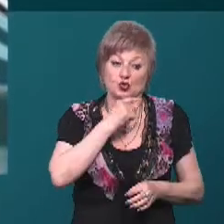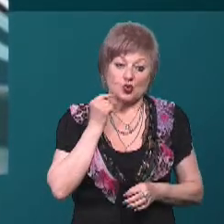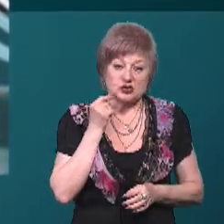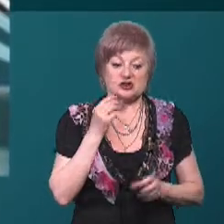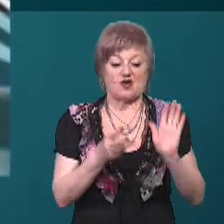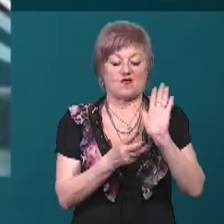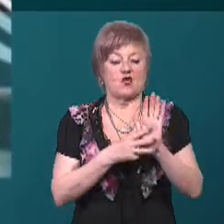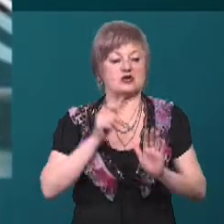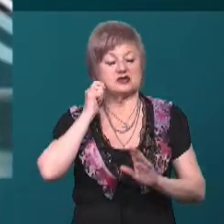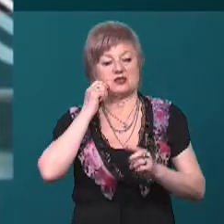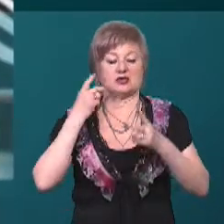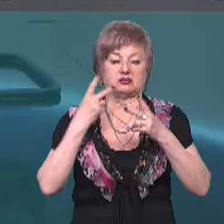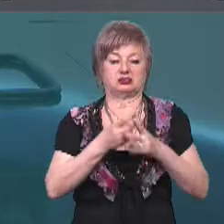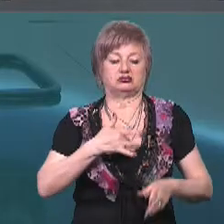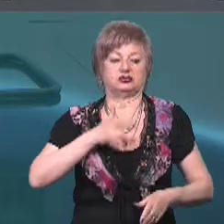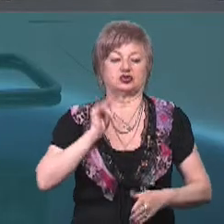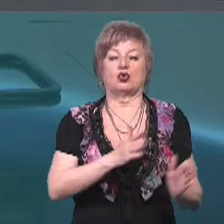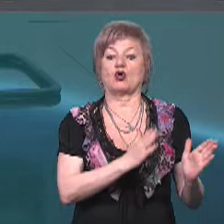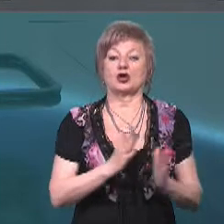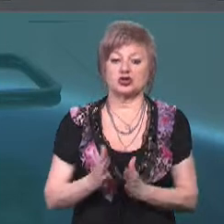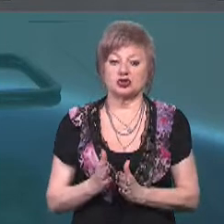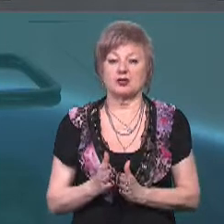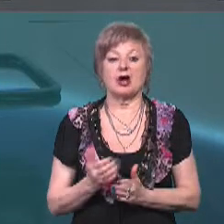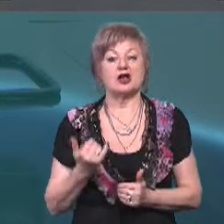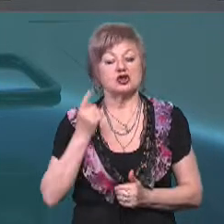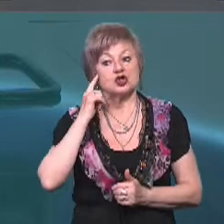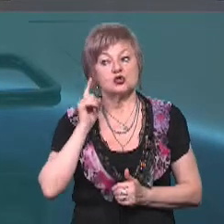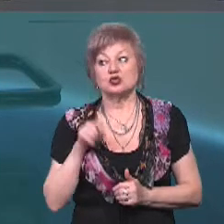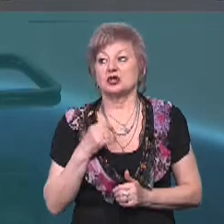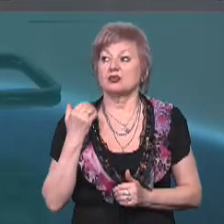колонії суворого режиму. Наприкінці січня цього року стало відомо, що Євгена